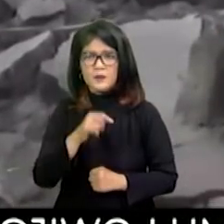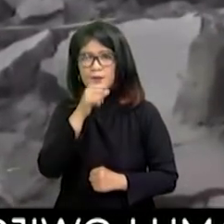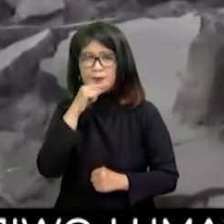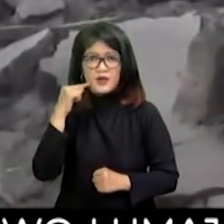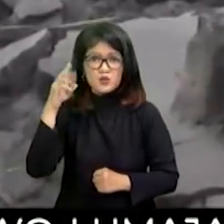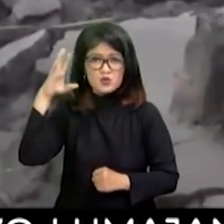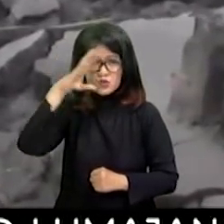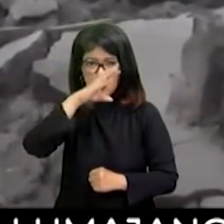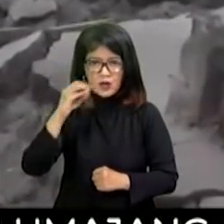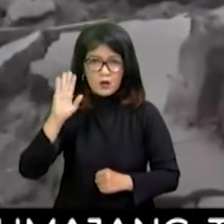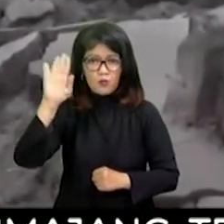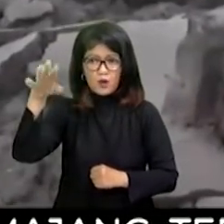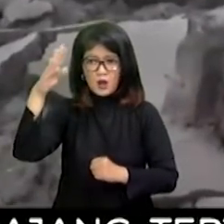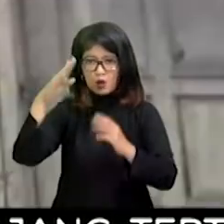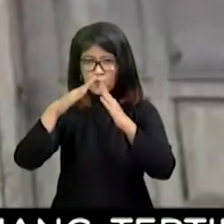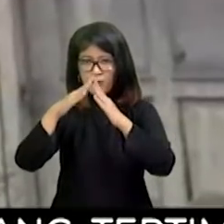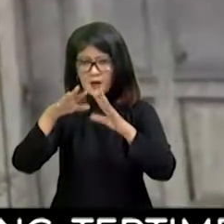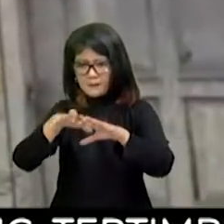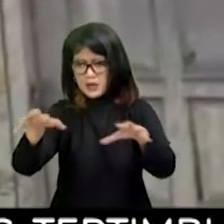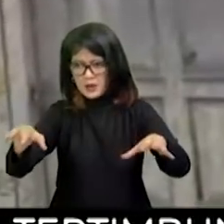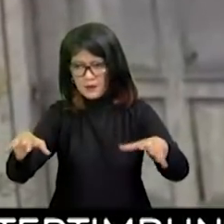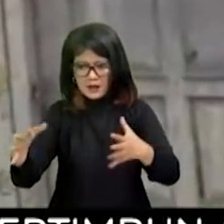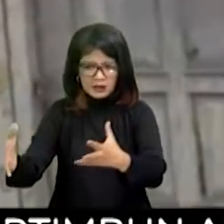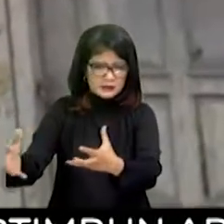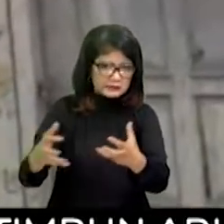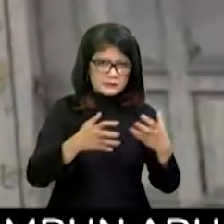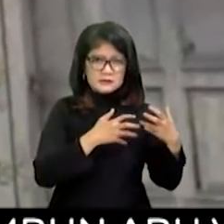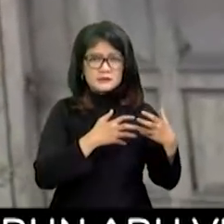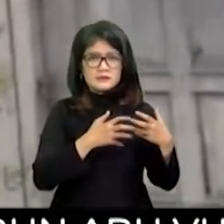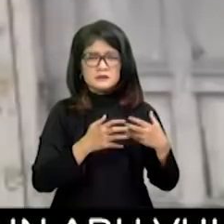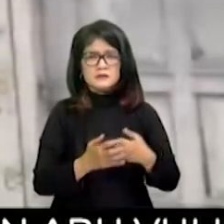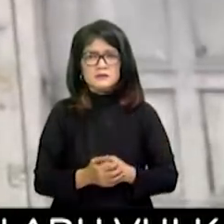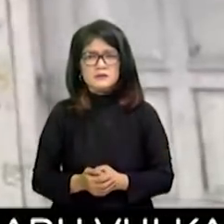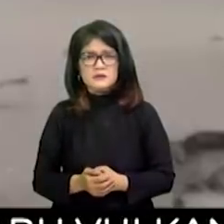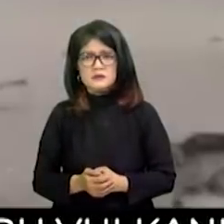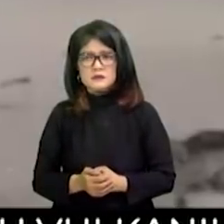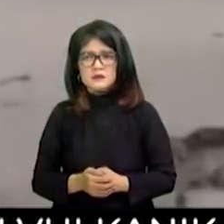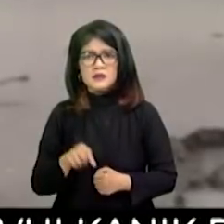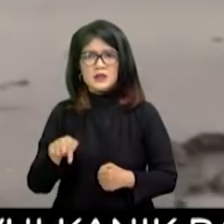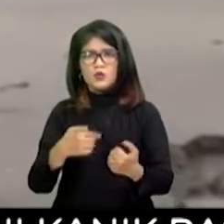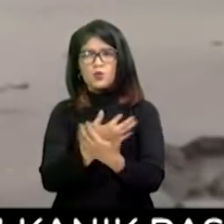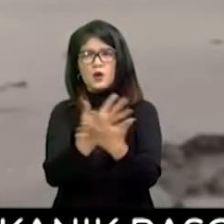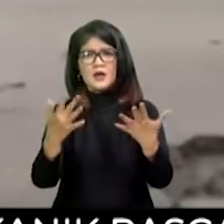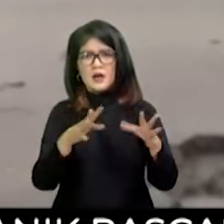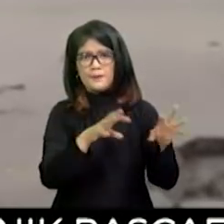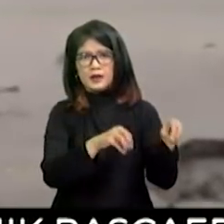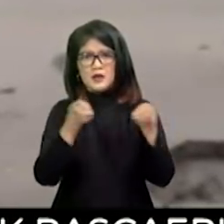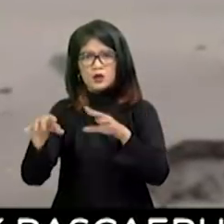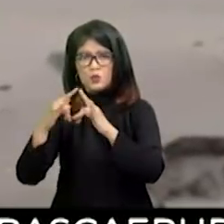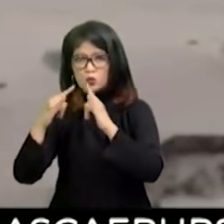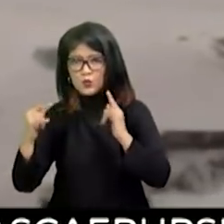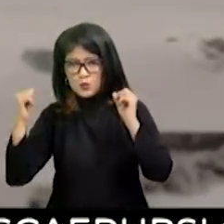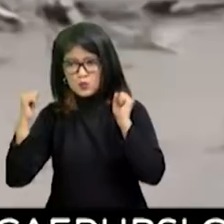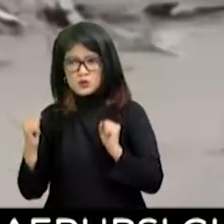untuk mengais barang-barang yang masih bisa digunakan kembali. Saat ini warga mengungsi ke posko maupun rumah